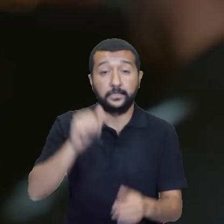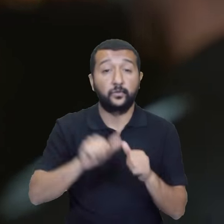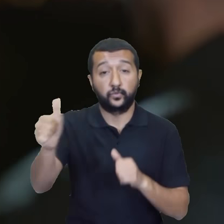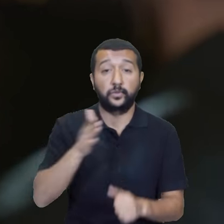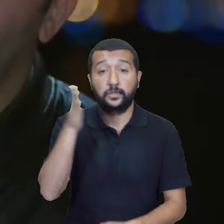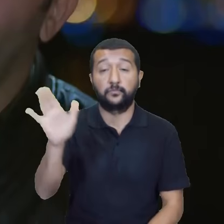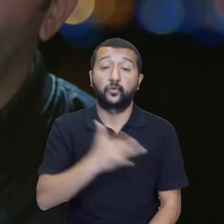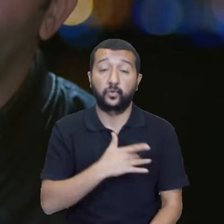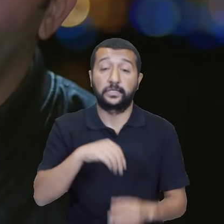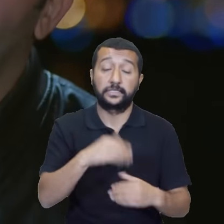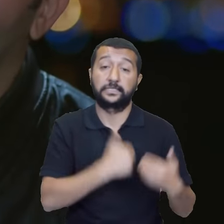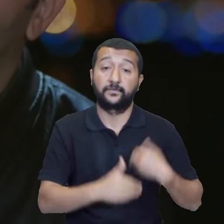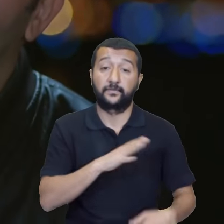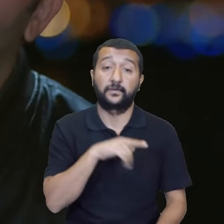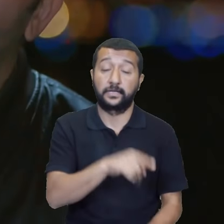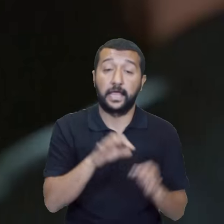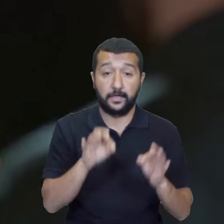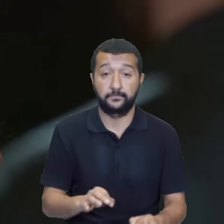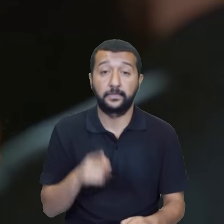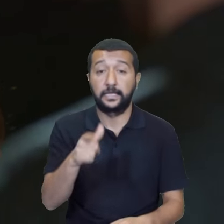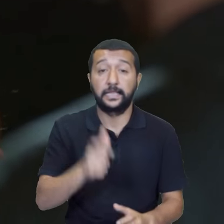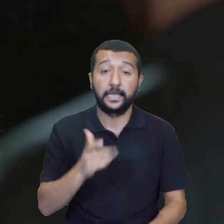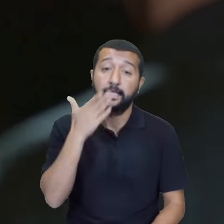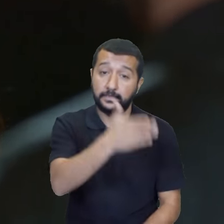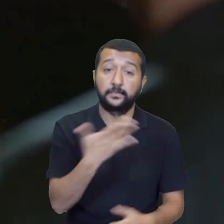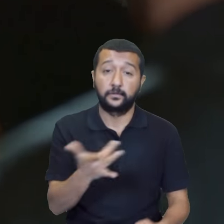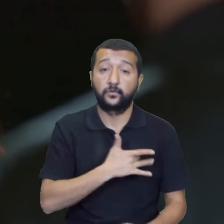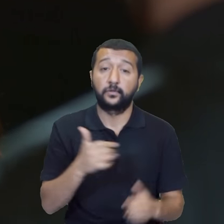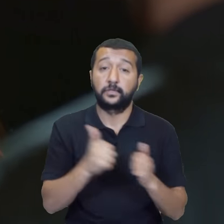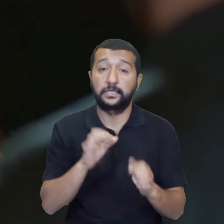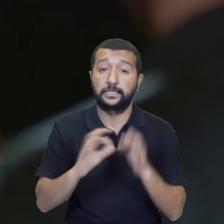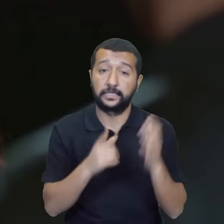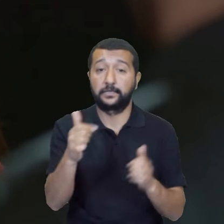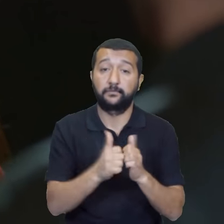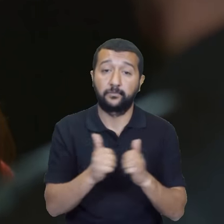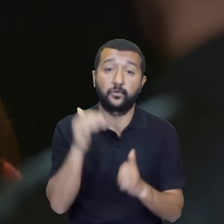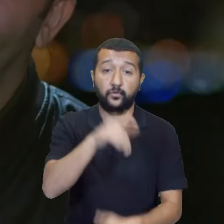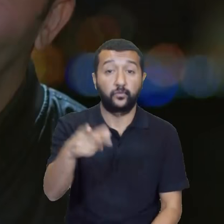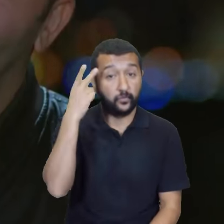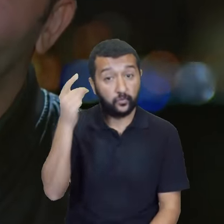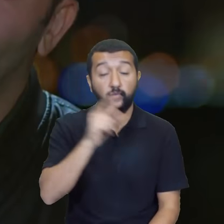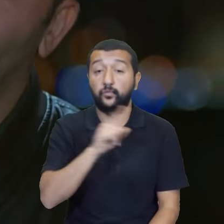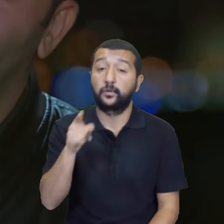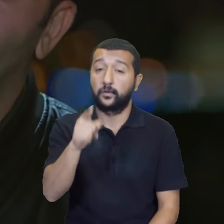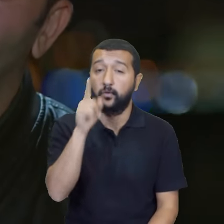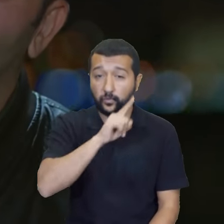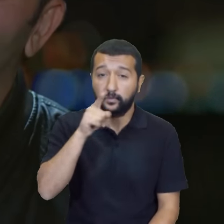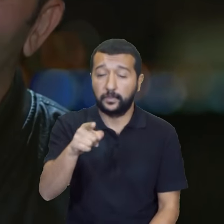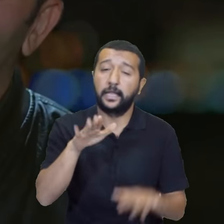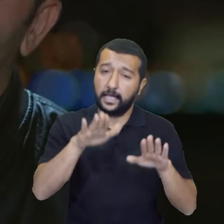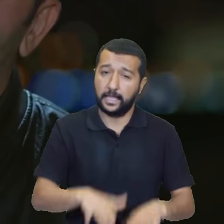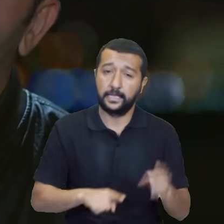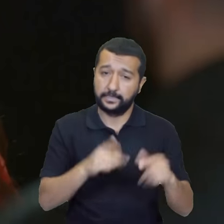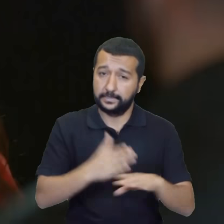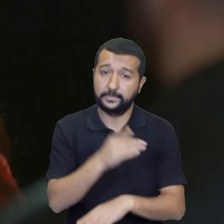uzağa gidebilir ki yüreğindeki sevdadan. Hem nereye gidersen git yüreğin de yangın da seninle birlikte gelir. Unutma bunu. O yüzden bence kal